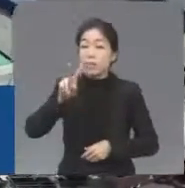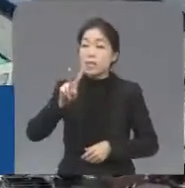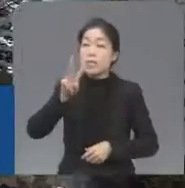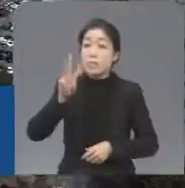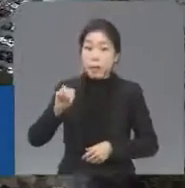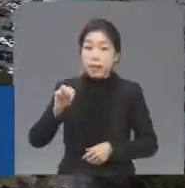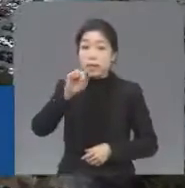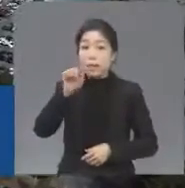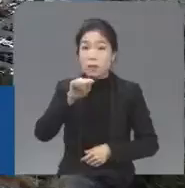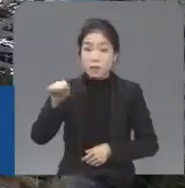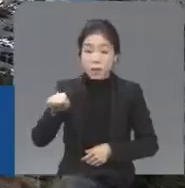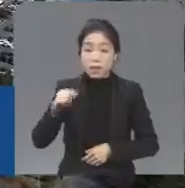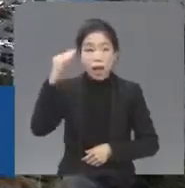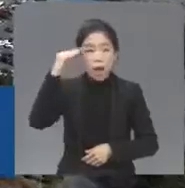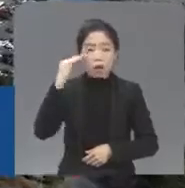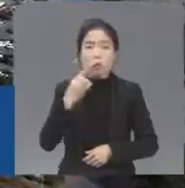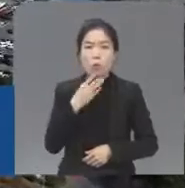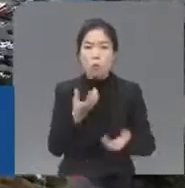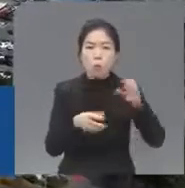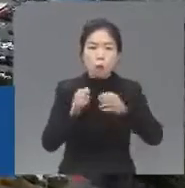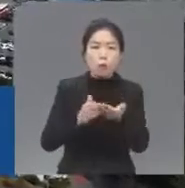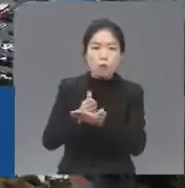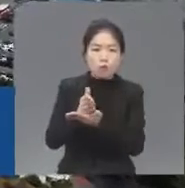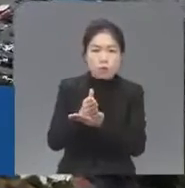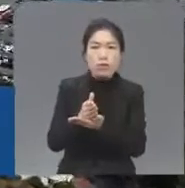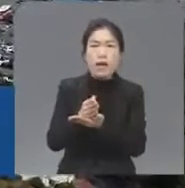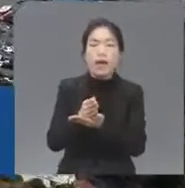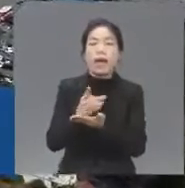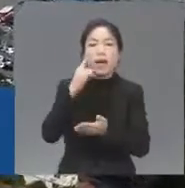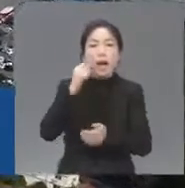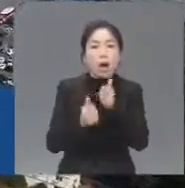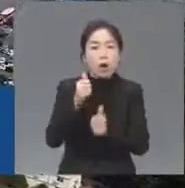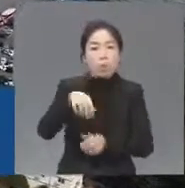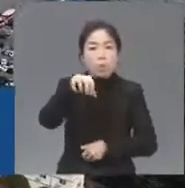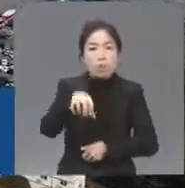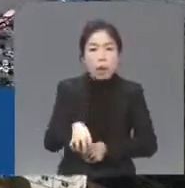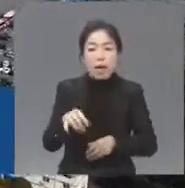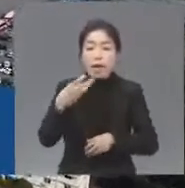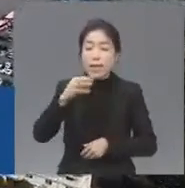부지에 국내 유일의 화학 분야 R&D 실증 조직인